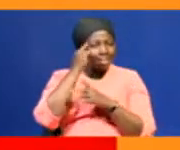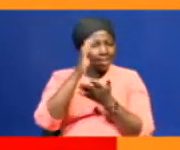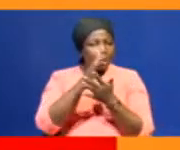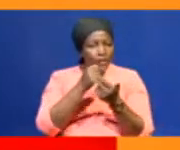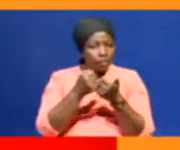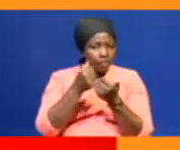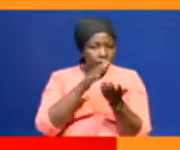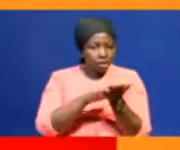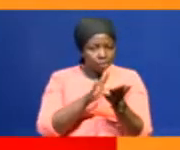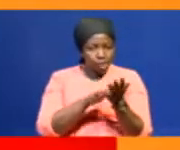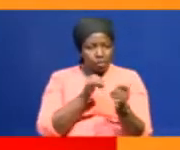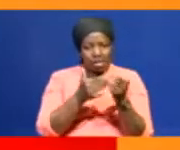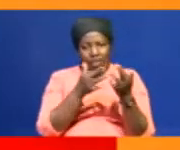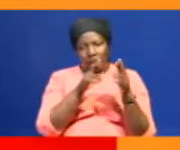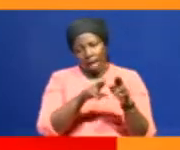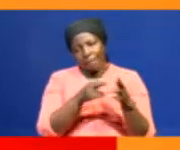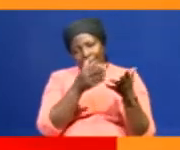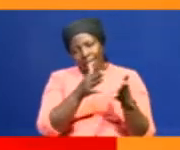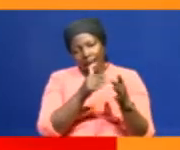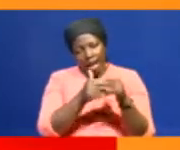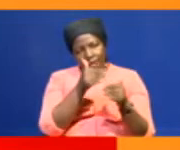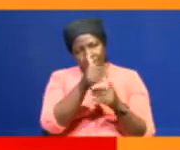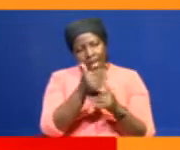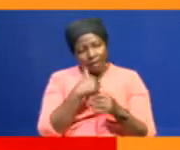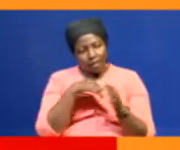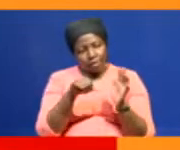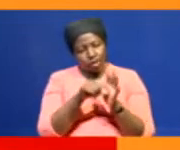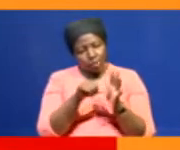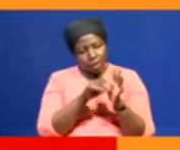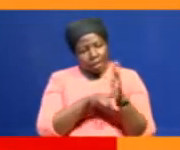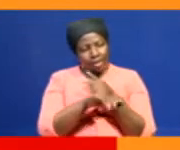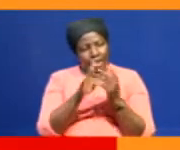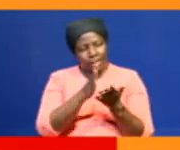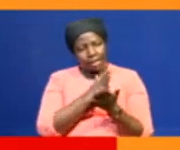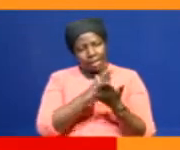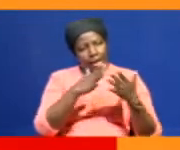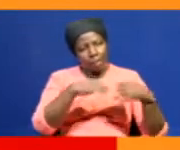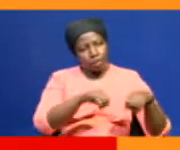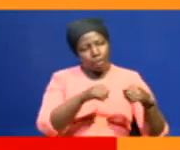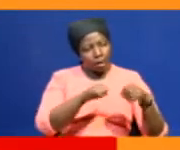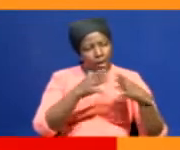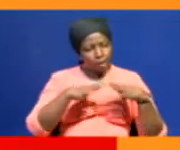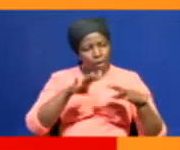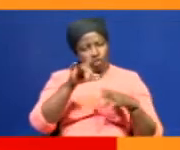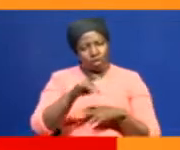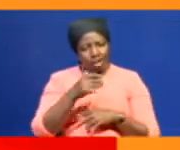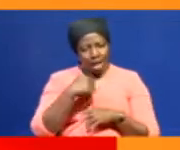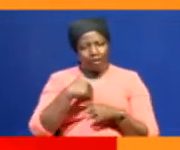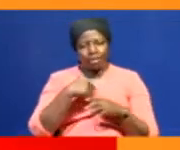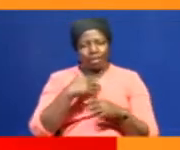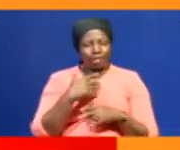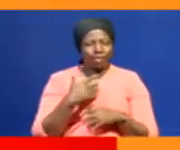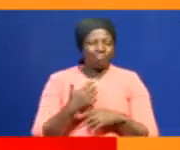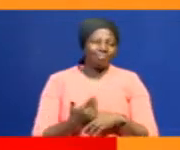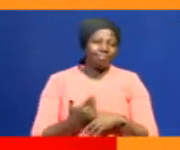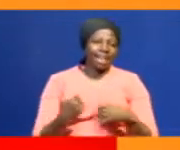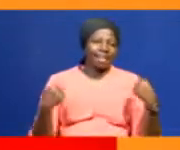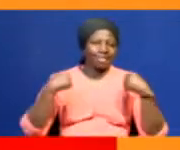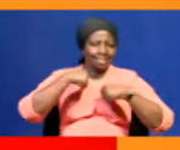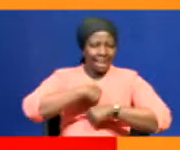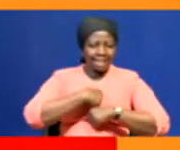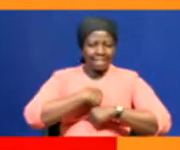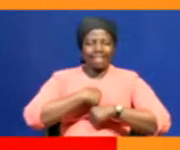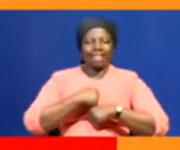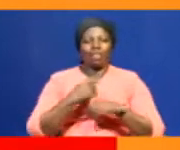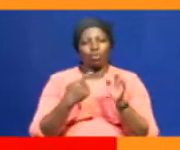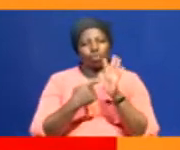ya kutokea vurugu zaidi katika sekta hiyo ilikuwepo wale wana boda pengine kuwa na ile reflector ambayo inaonyesha ni wasako fulani. Pengine haya yamefikia